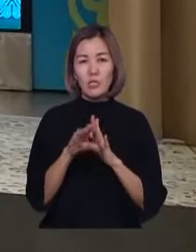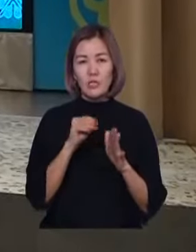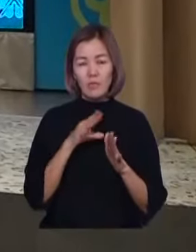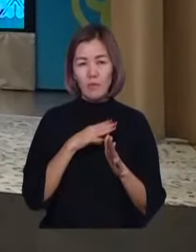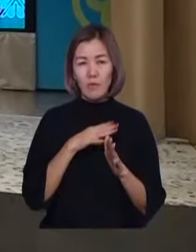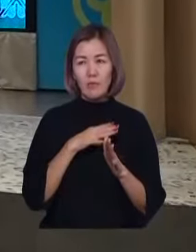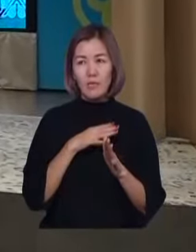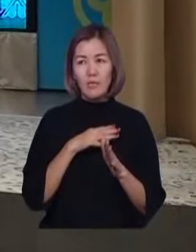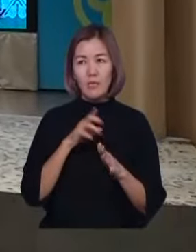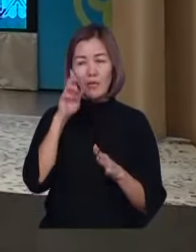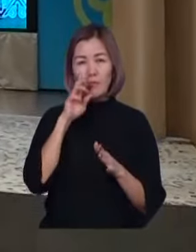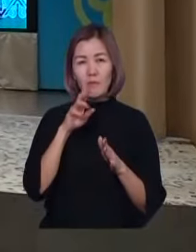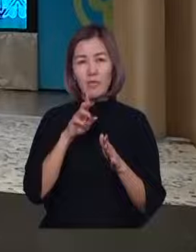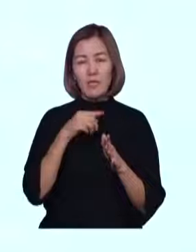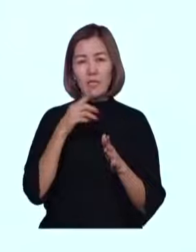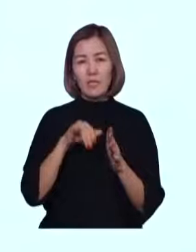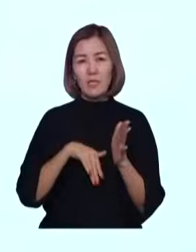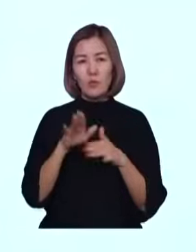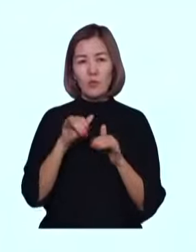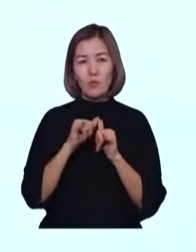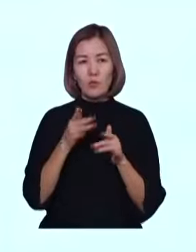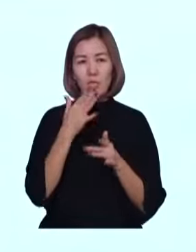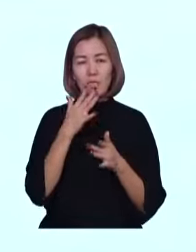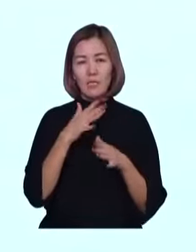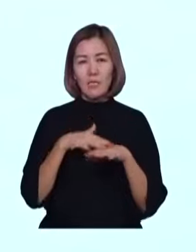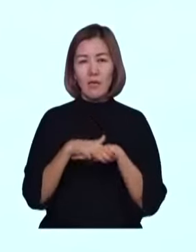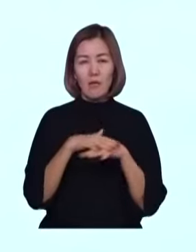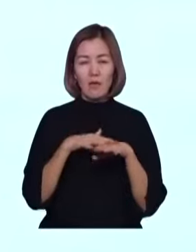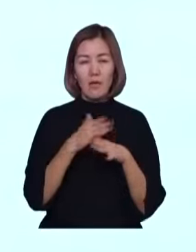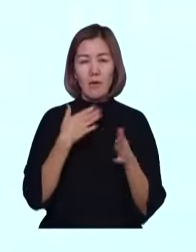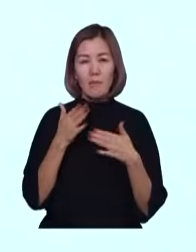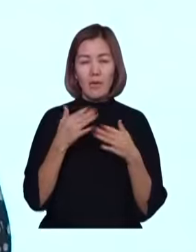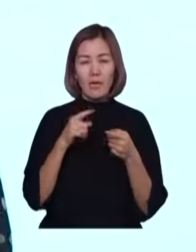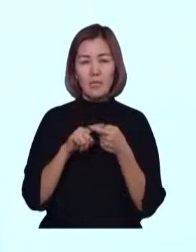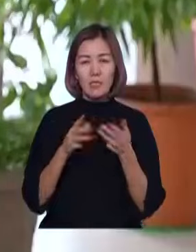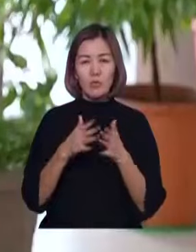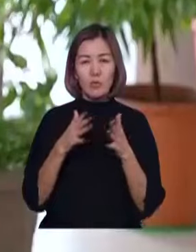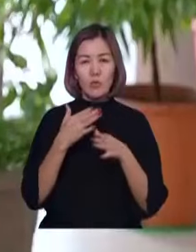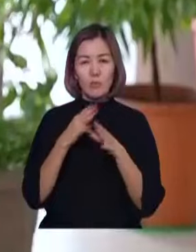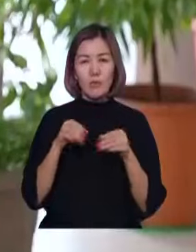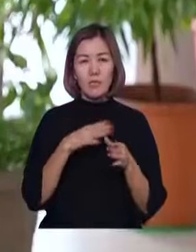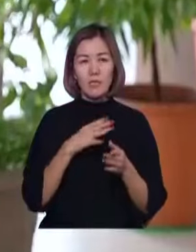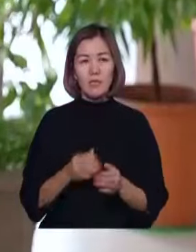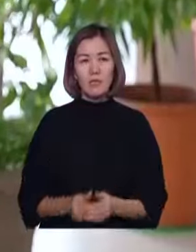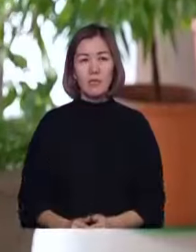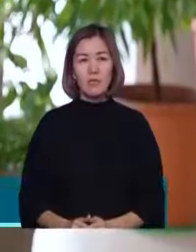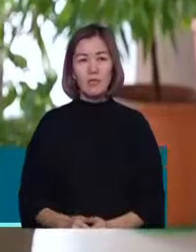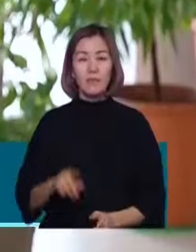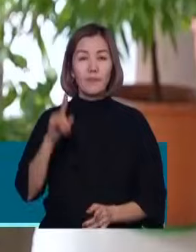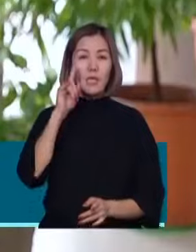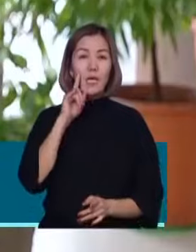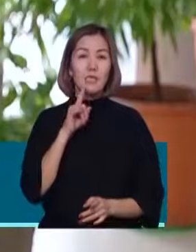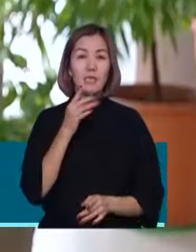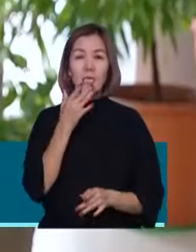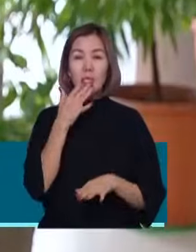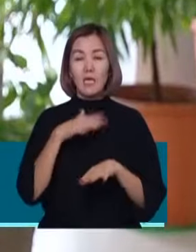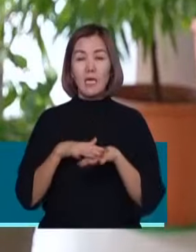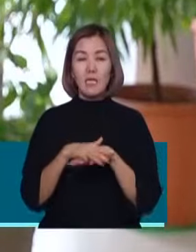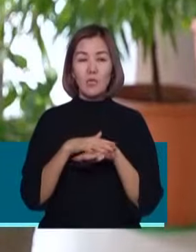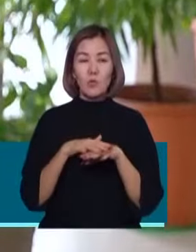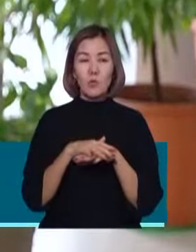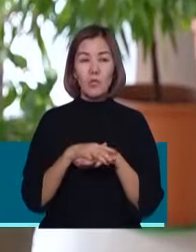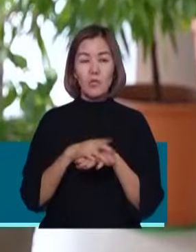шаралар мемлекеттік тілдің мәртебесін көтеріп, этносаралық байланыстарды нығайтуға зор ықпал етеді. Өзіміздің Қазақстандағы этнос